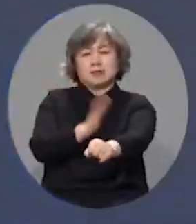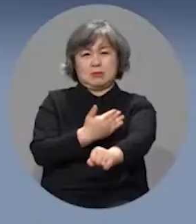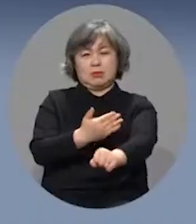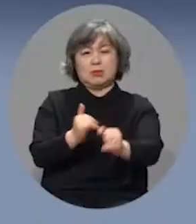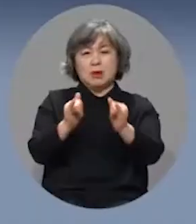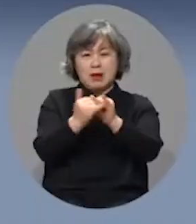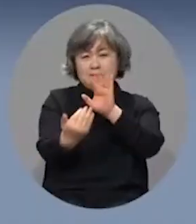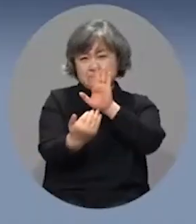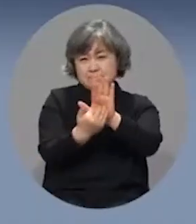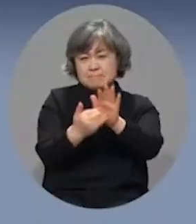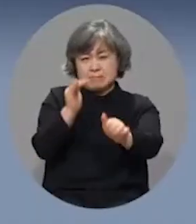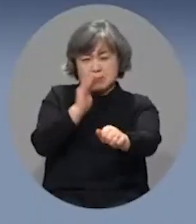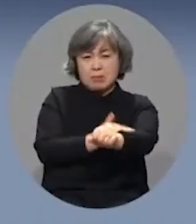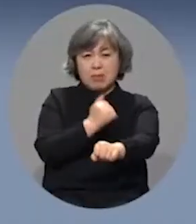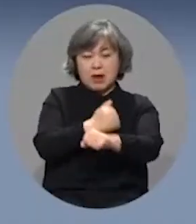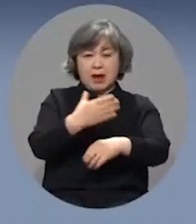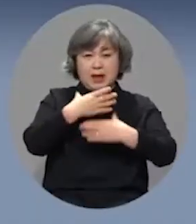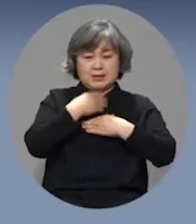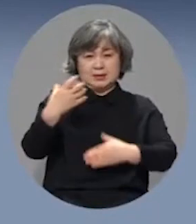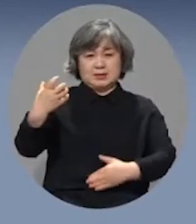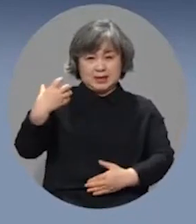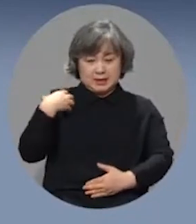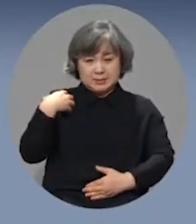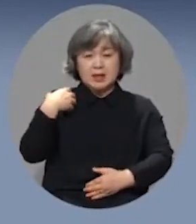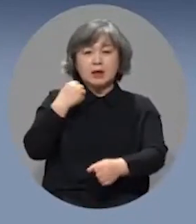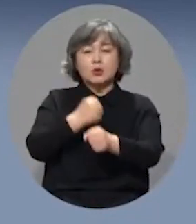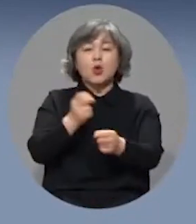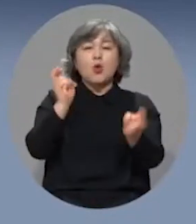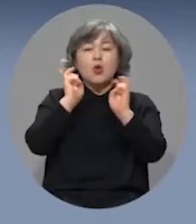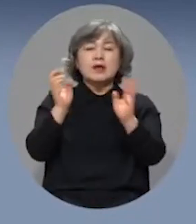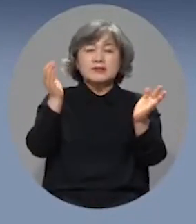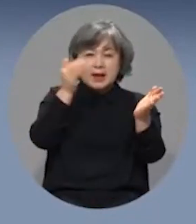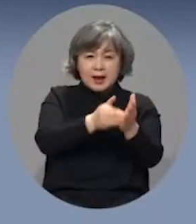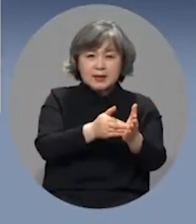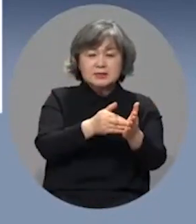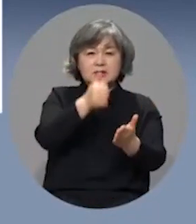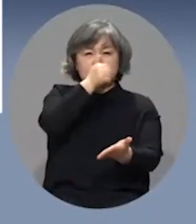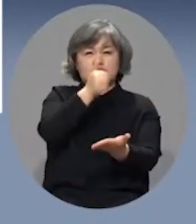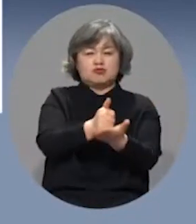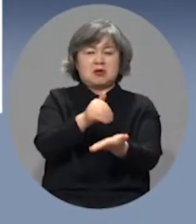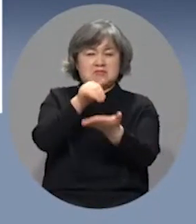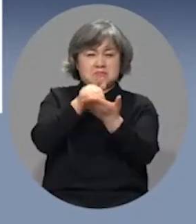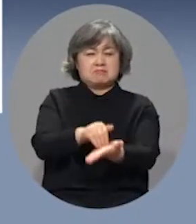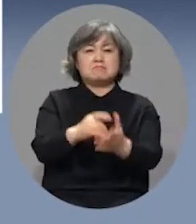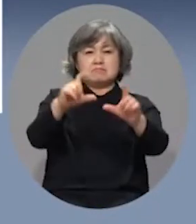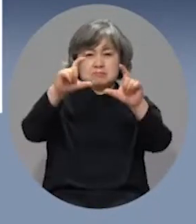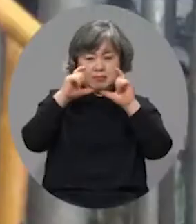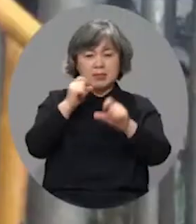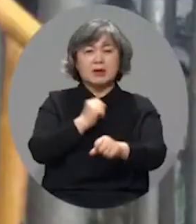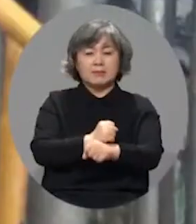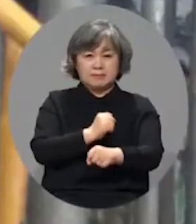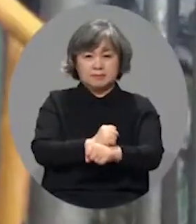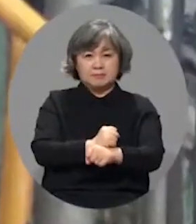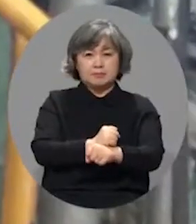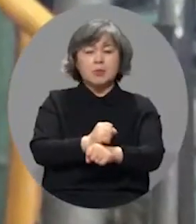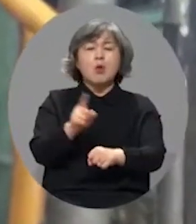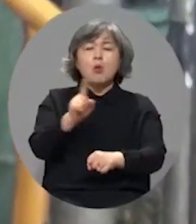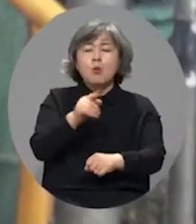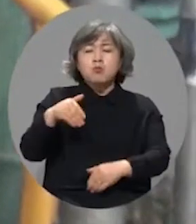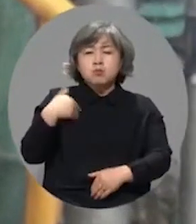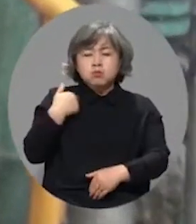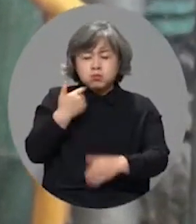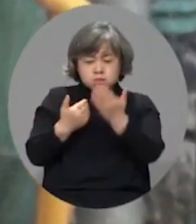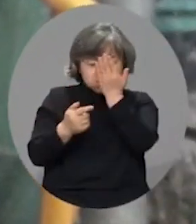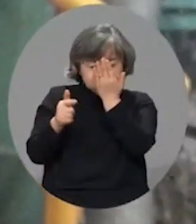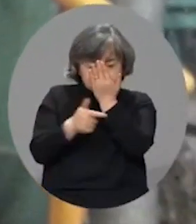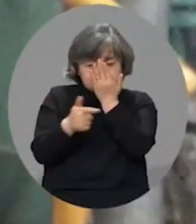사고 예방에 소홀했던 안전 책임자는 물론 회사까지 유죄 확정 판결을 받았습니다. 멋모르고